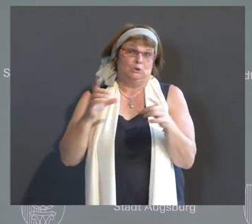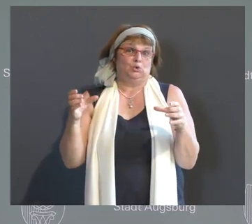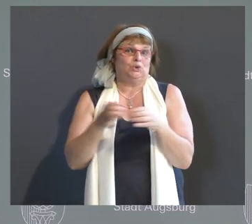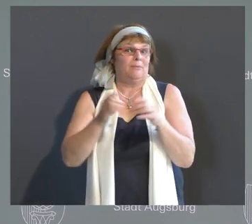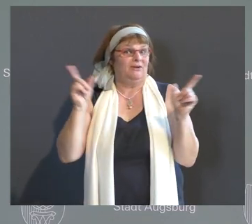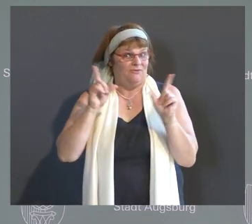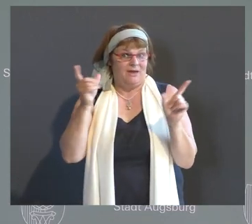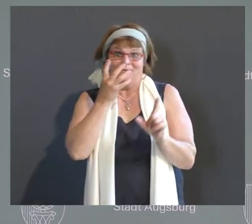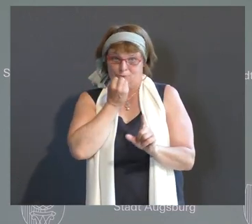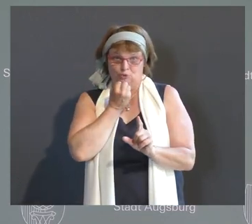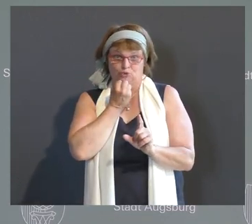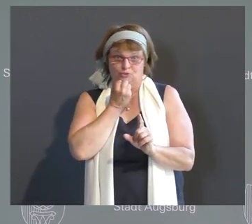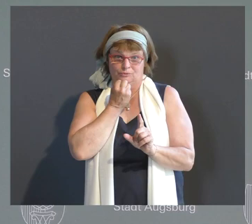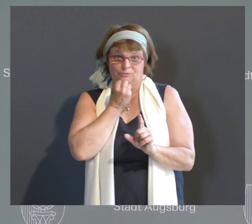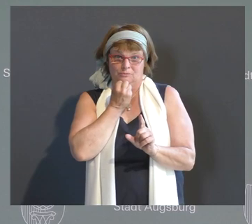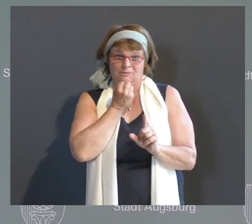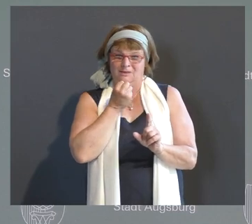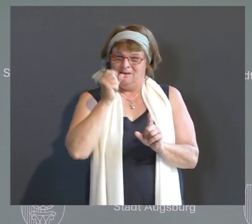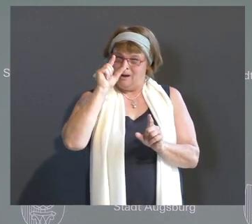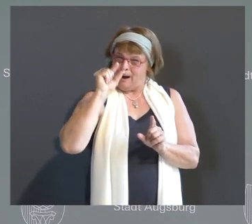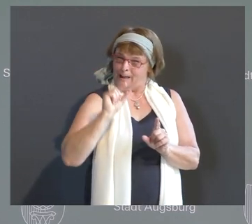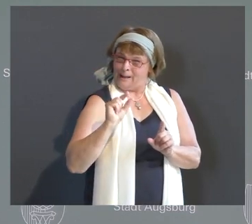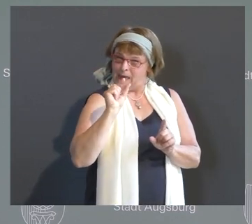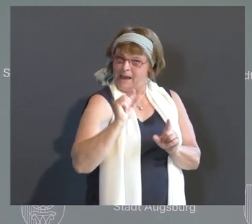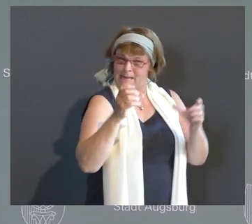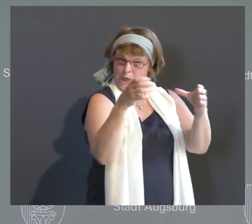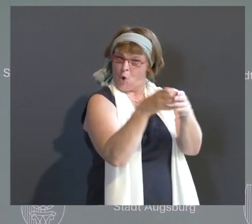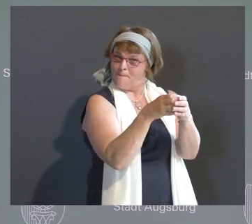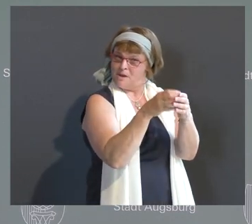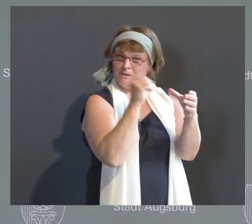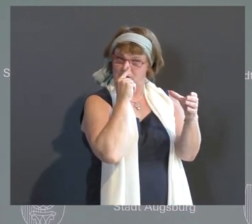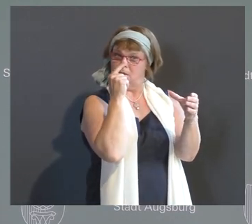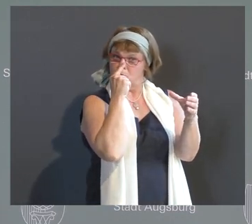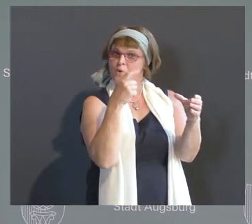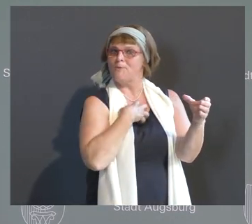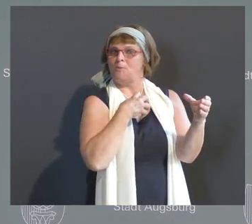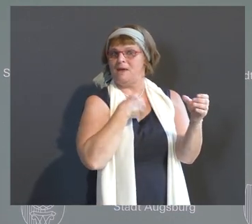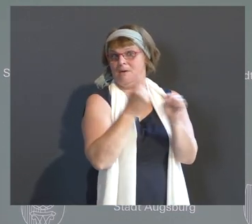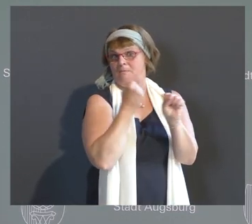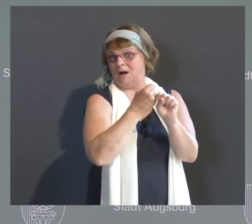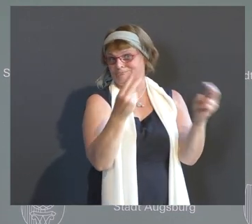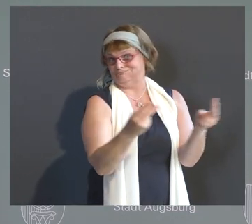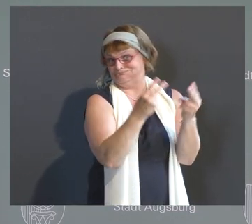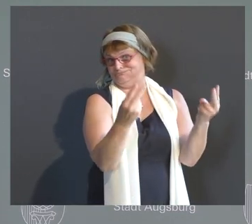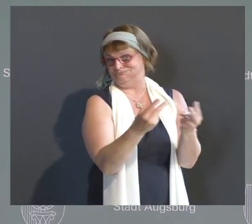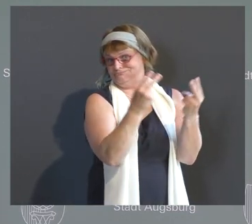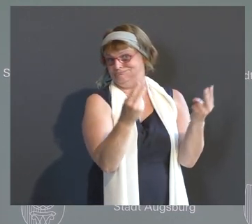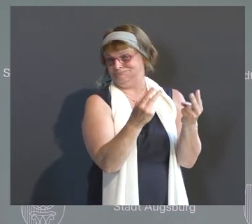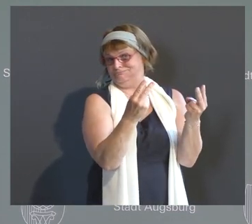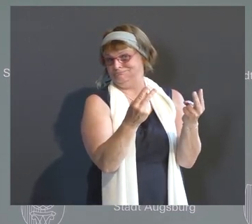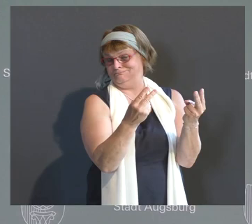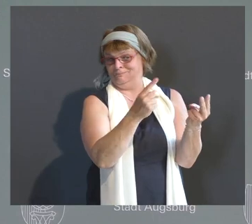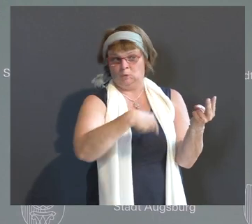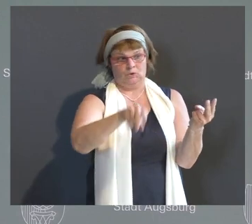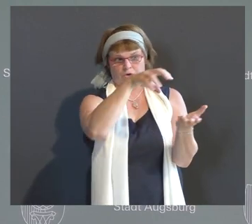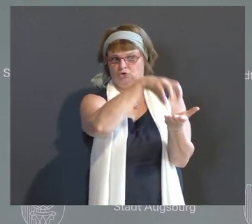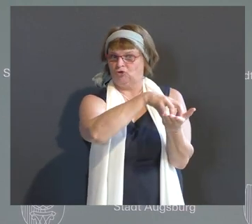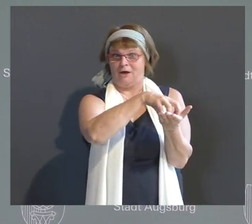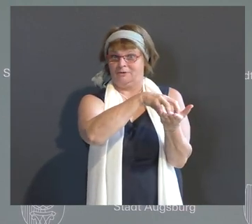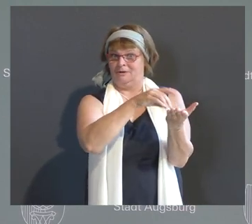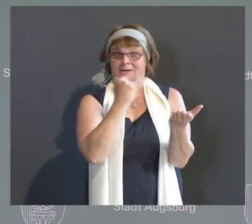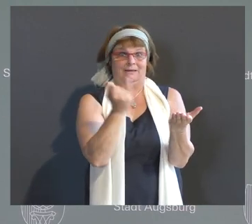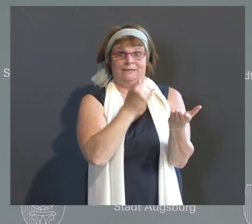Und einer Minderheit, die einfach nur auf Randale aus ist, werden wir unsere Stadt, vor allem auch unsere